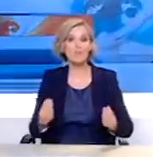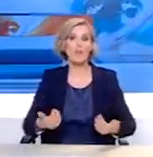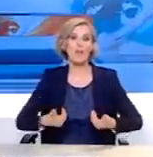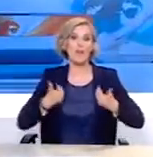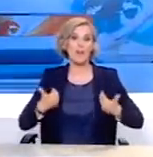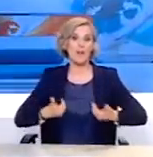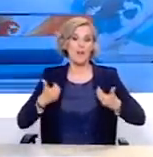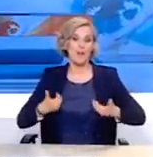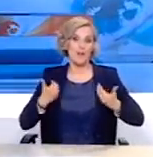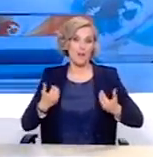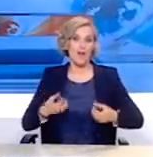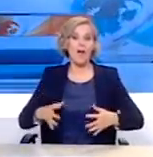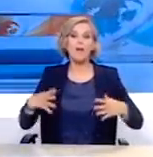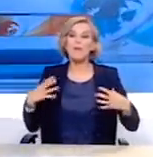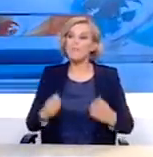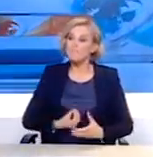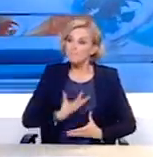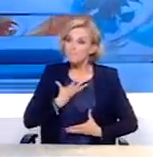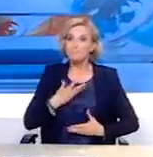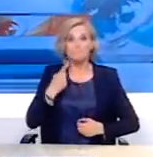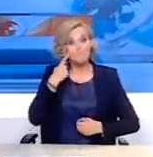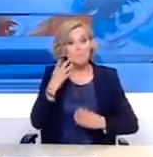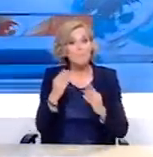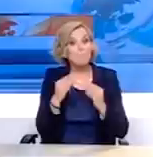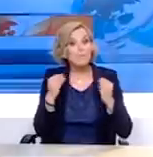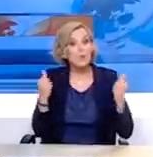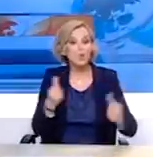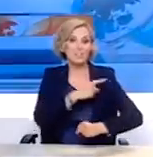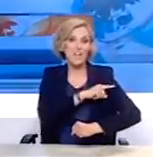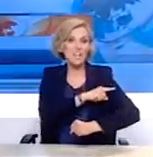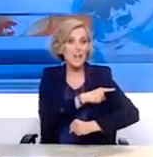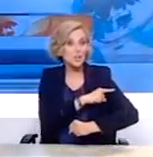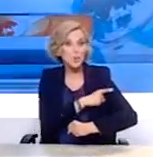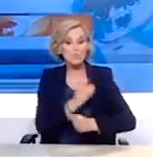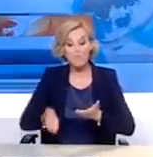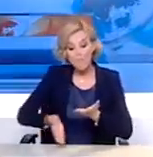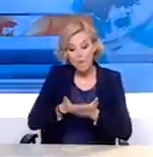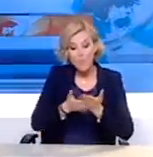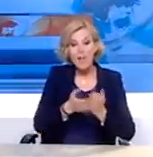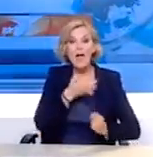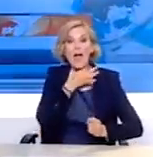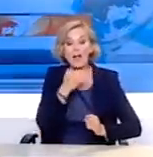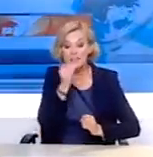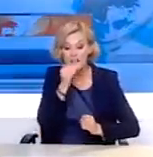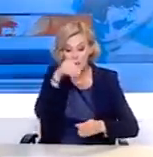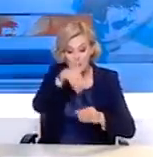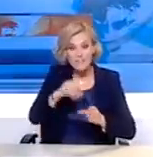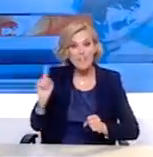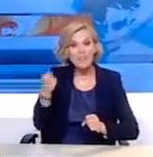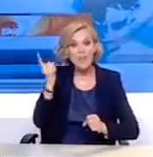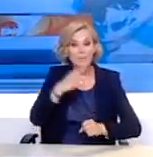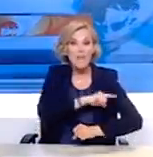εντατικής θεραπείας στη χώρα μας και δείχνουν την ποιότητα της φροντίδας στις μονάδες εντατικής θεραπείας της χώρας.